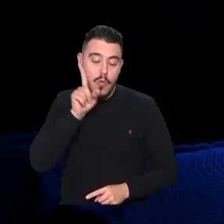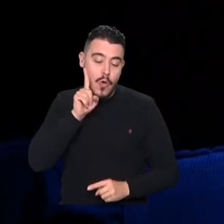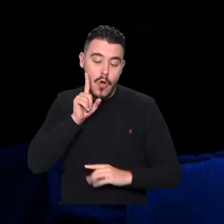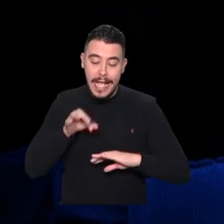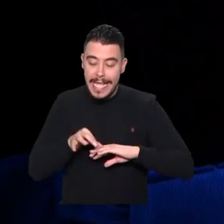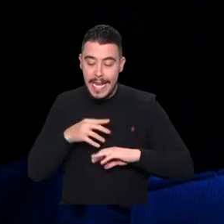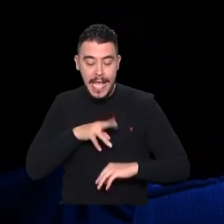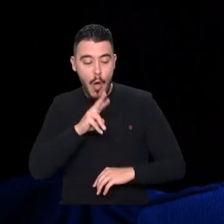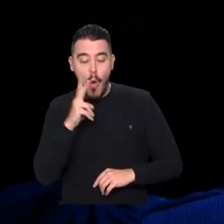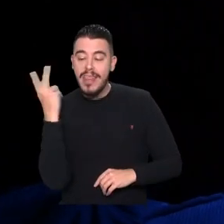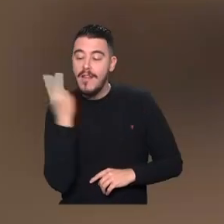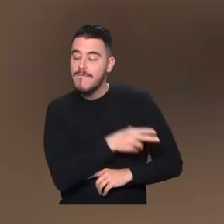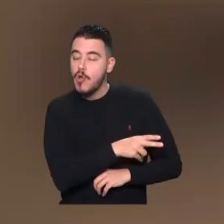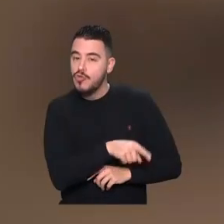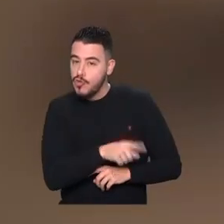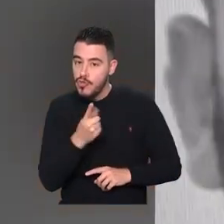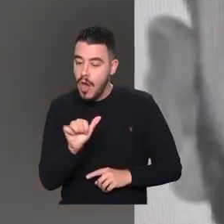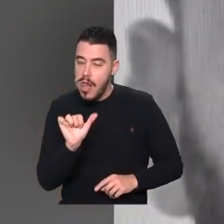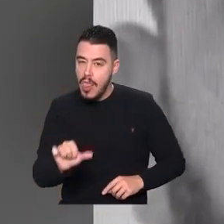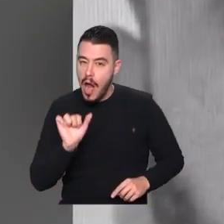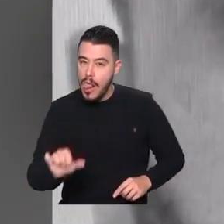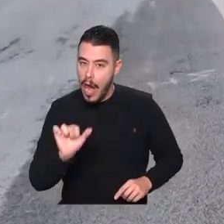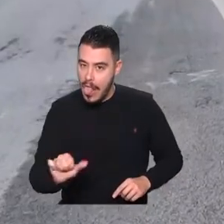Και αυτό έκανε.